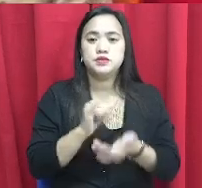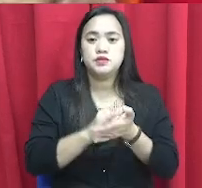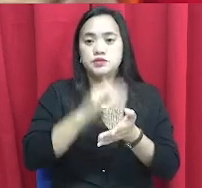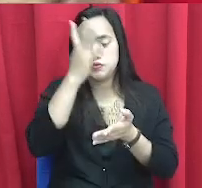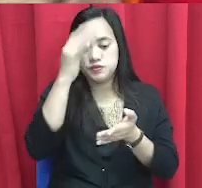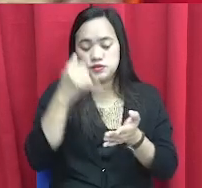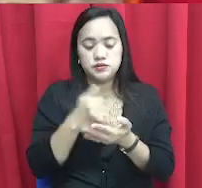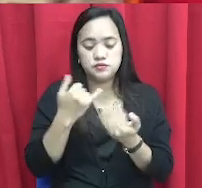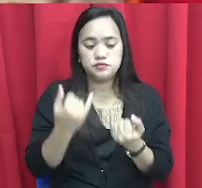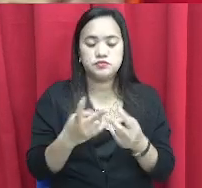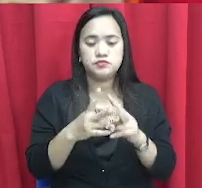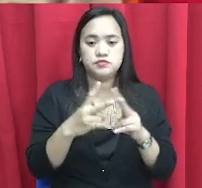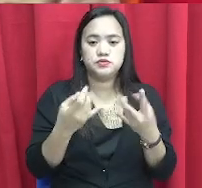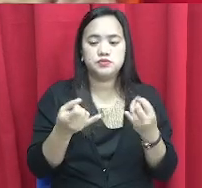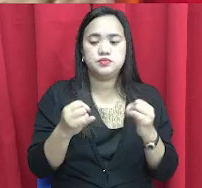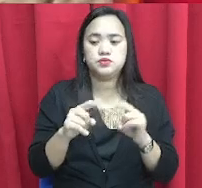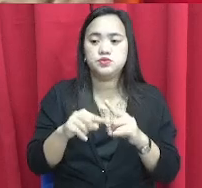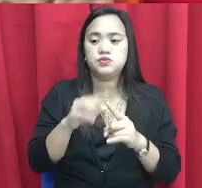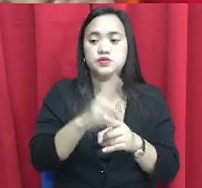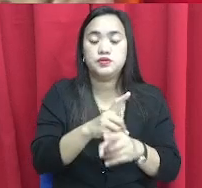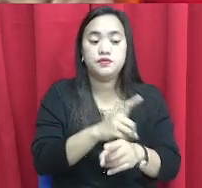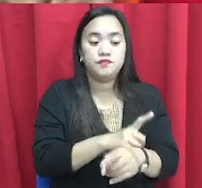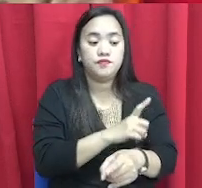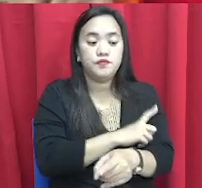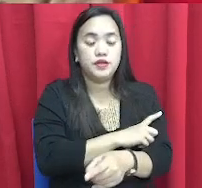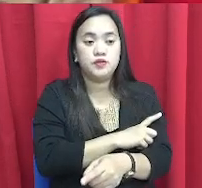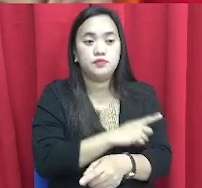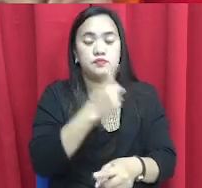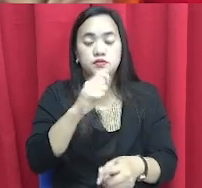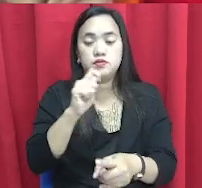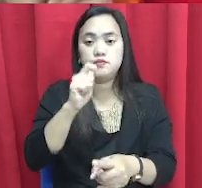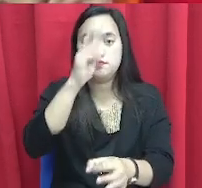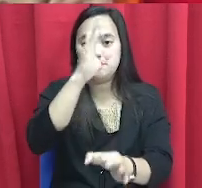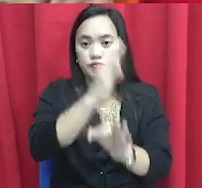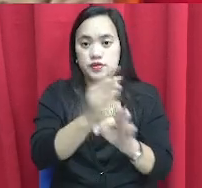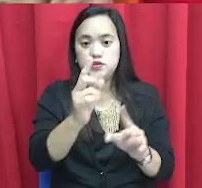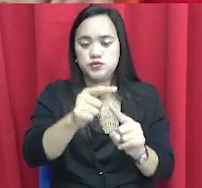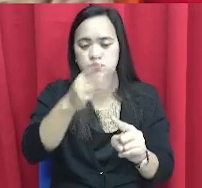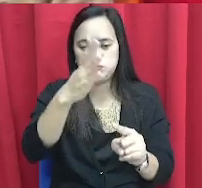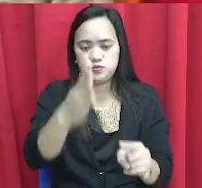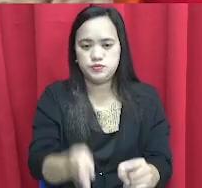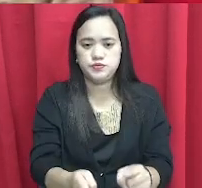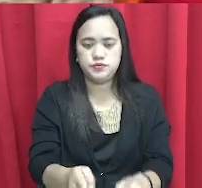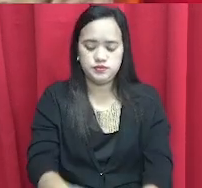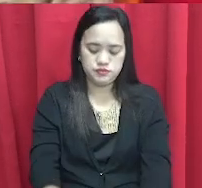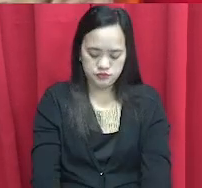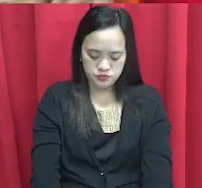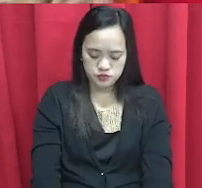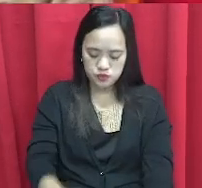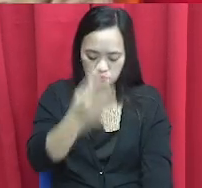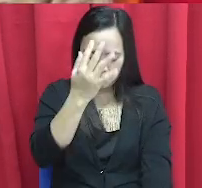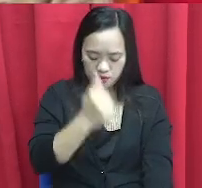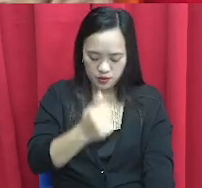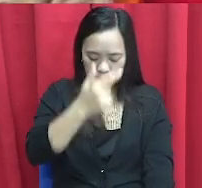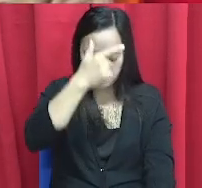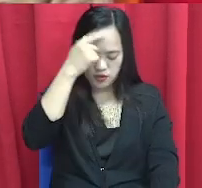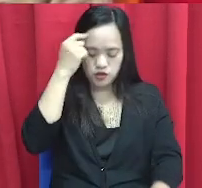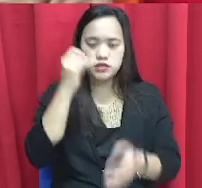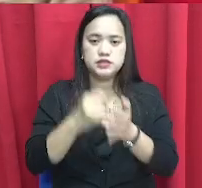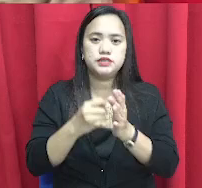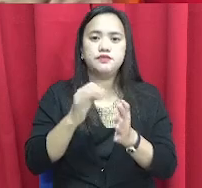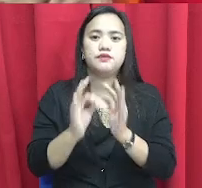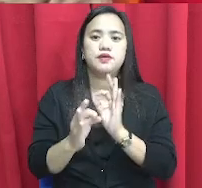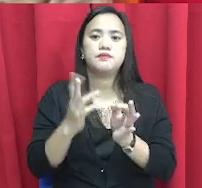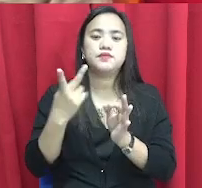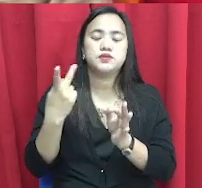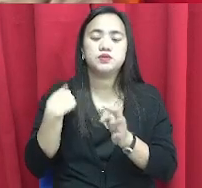tatay talaga ma-develop ang kanyang pananampalataya sa Panginoon bakit pag ikaw ay patuloy nananampalataya sa